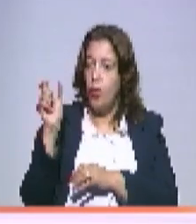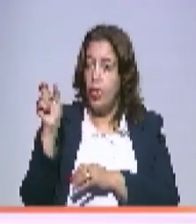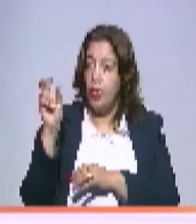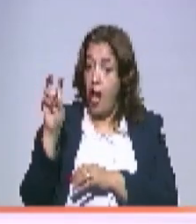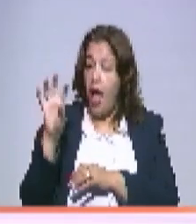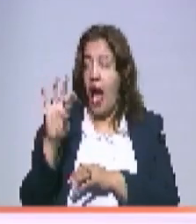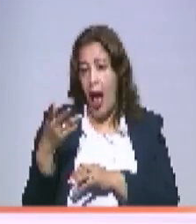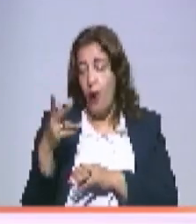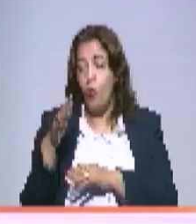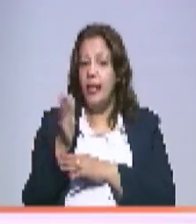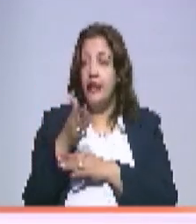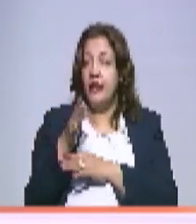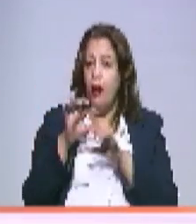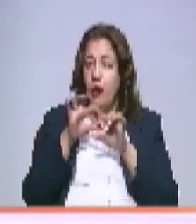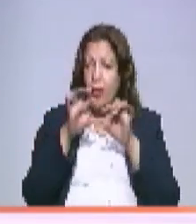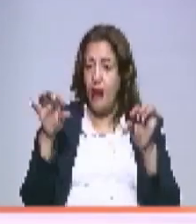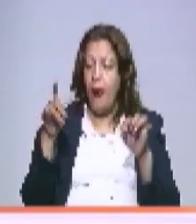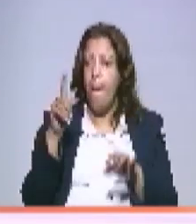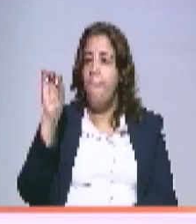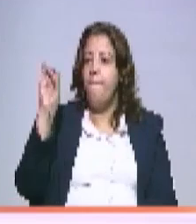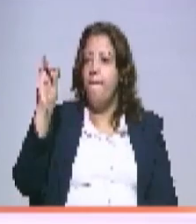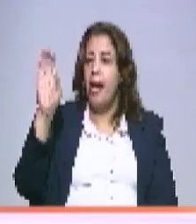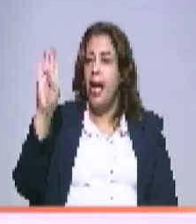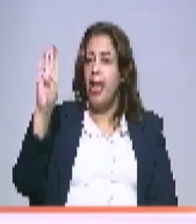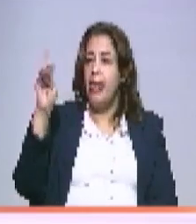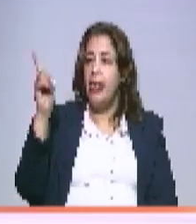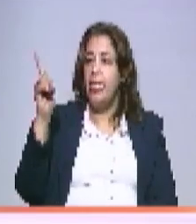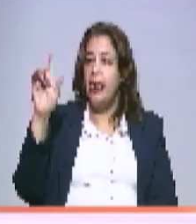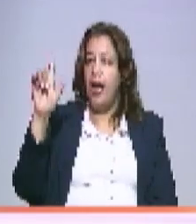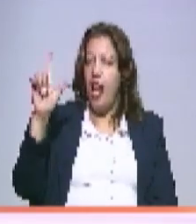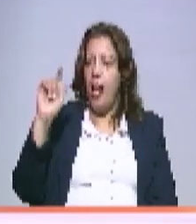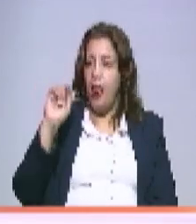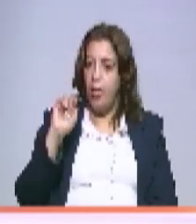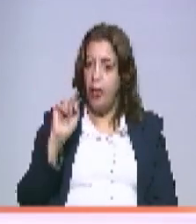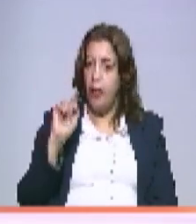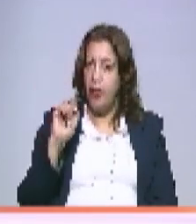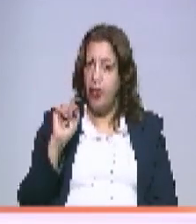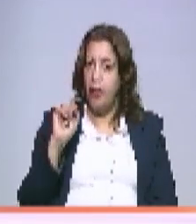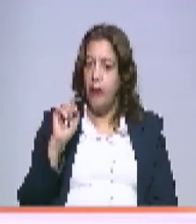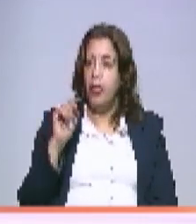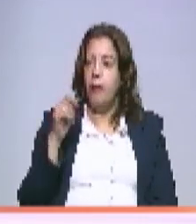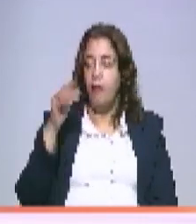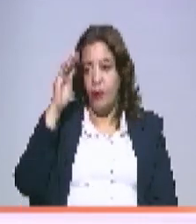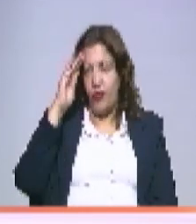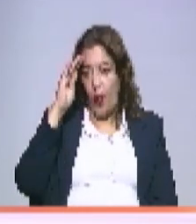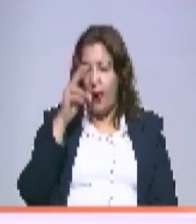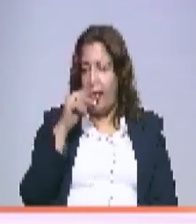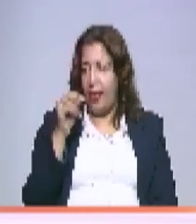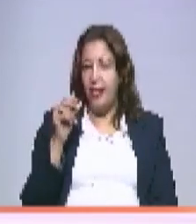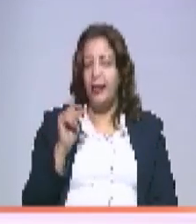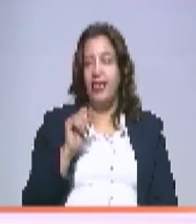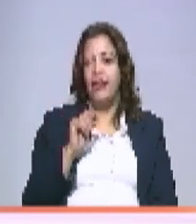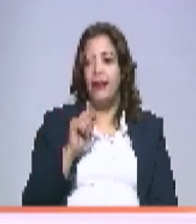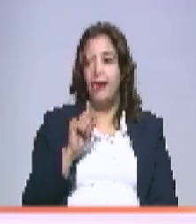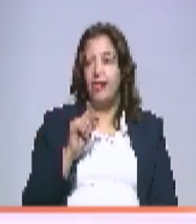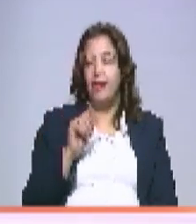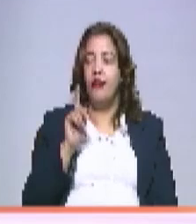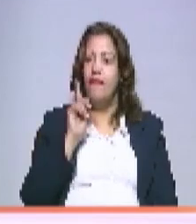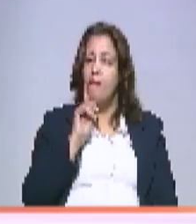الماكريل هنجيبه هنعمل بيه التونه. حاضر، هقول لحضرتك الطريقه عامله ازاي. حاضر من عينيا. احنا بنشكرك جدا ام ملاك، والشيف